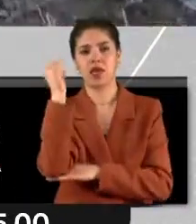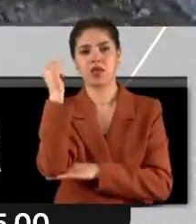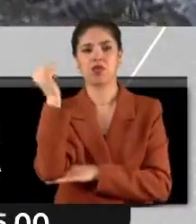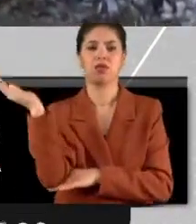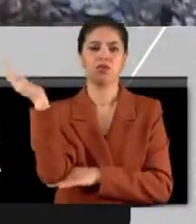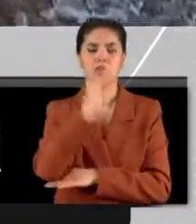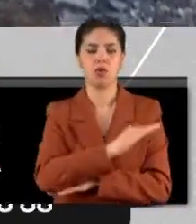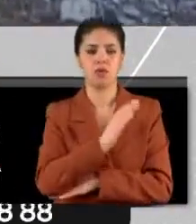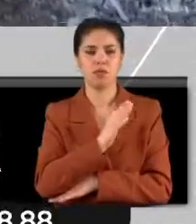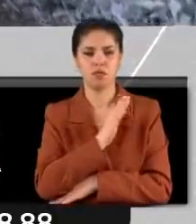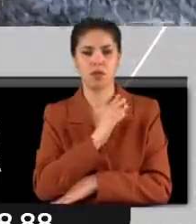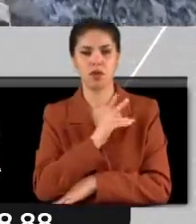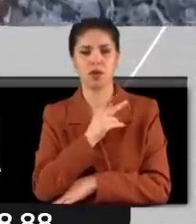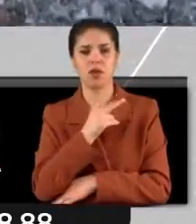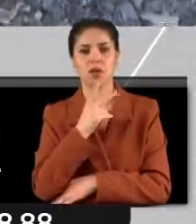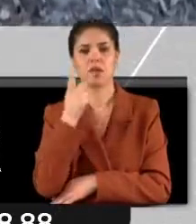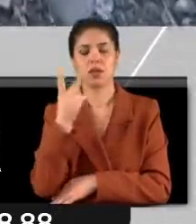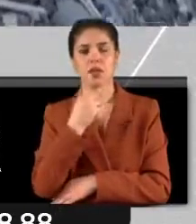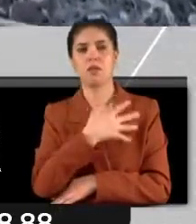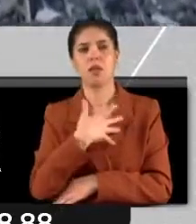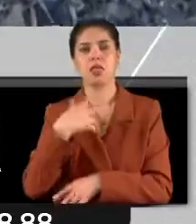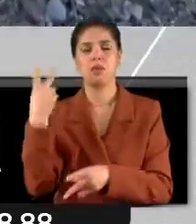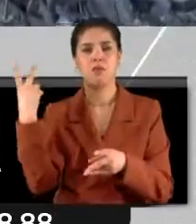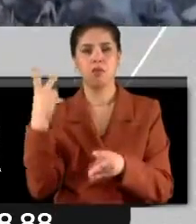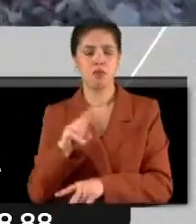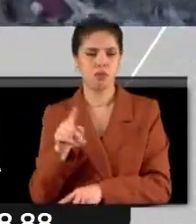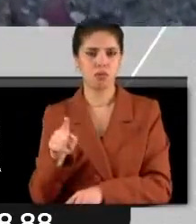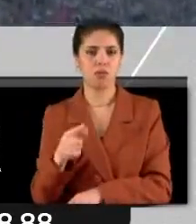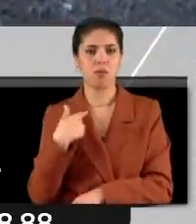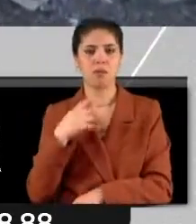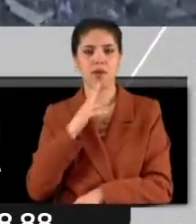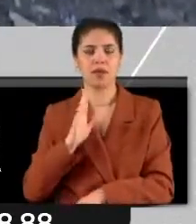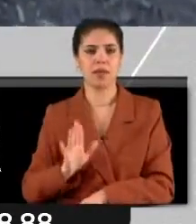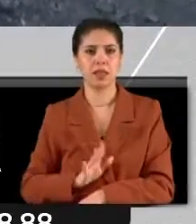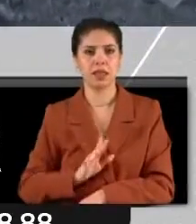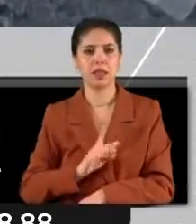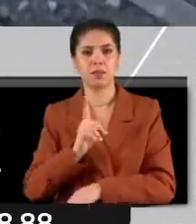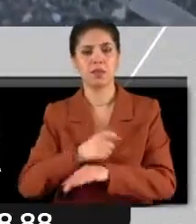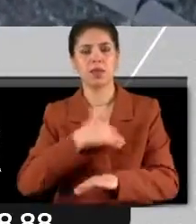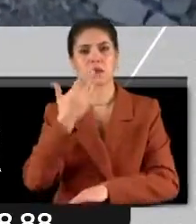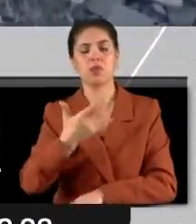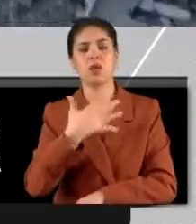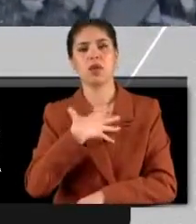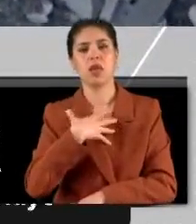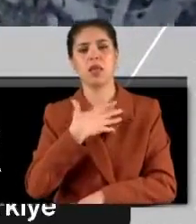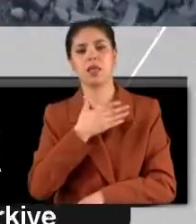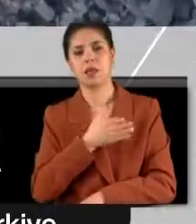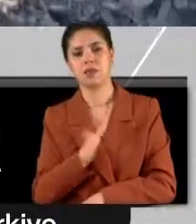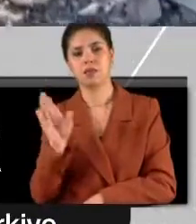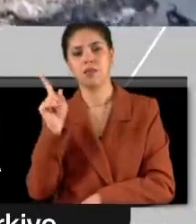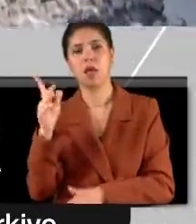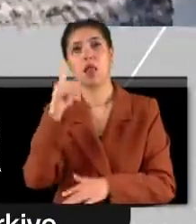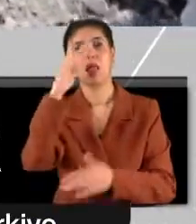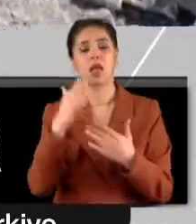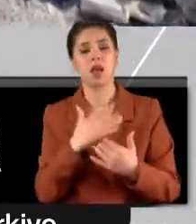kiriş çökmüştü. Yengemle annem olduğu yerde vefat ettiler. Ben de kızım bir saat sonra, kızım kendi imkanlarıyla Allah'ın